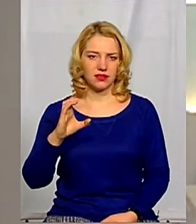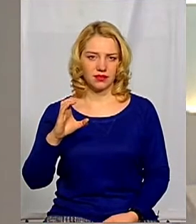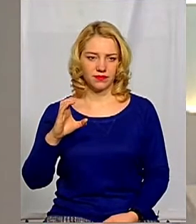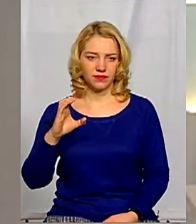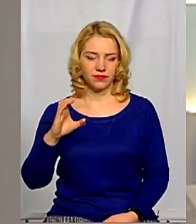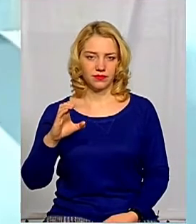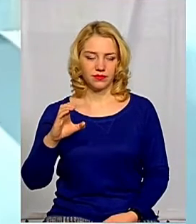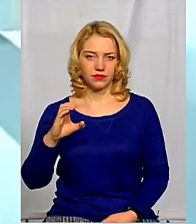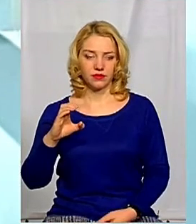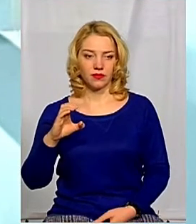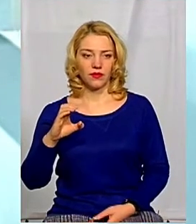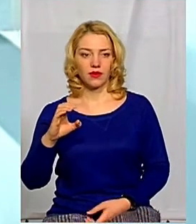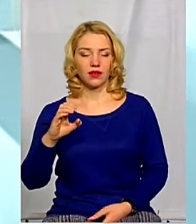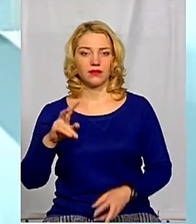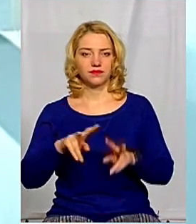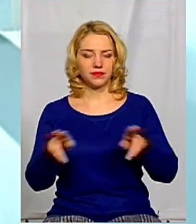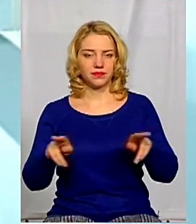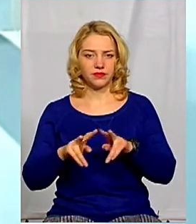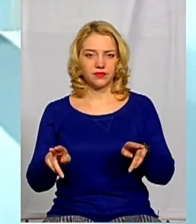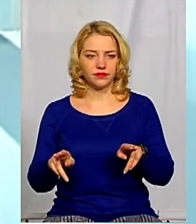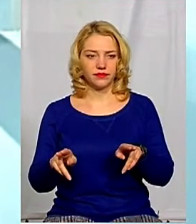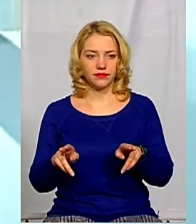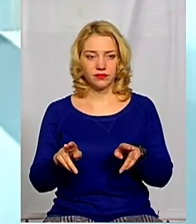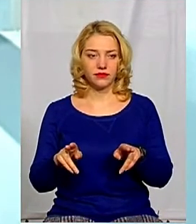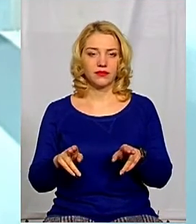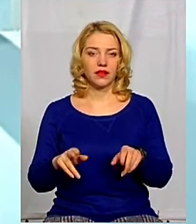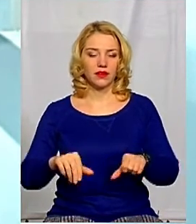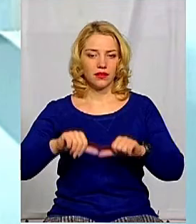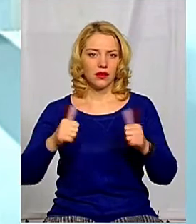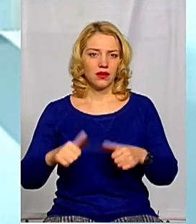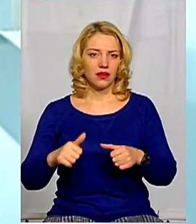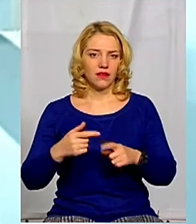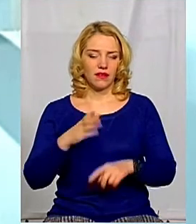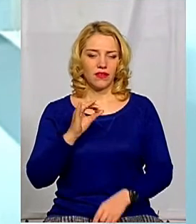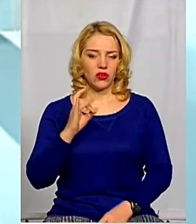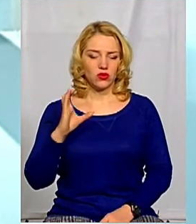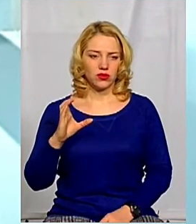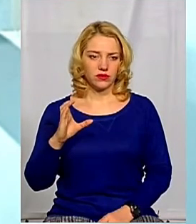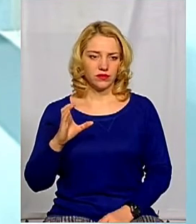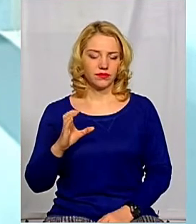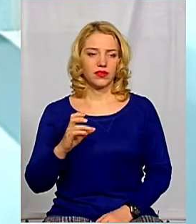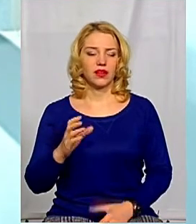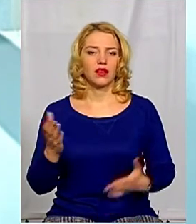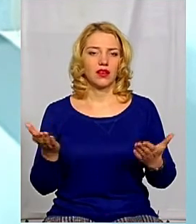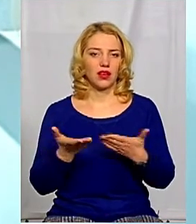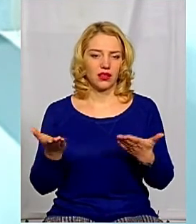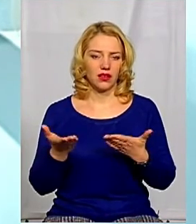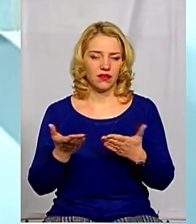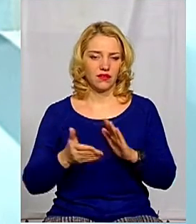Тобто, по генотипу своєму, це дуже подібний вірус, який теж